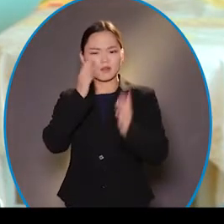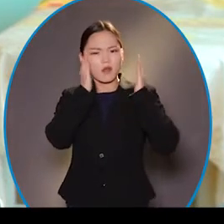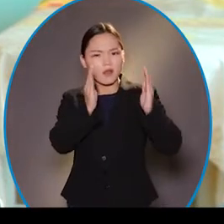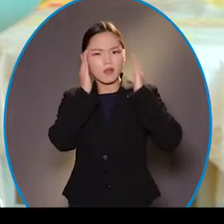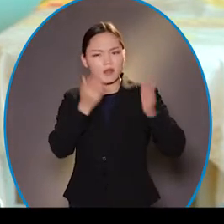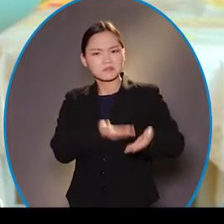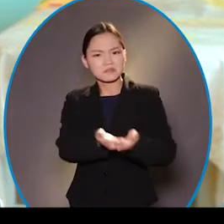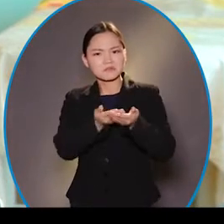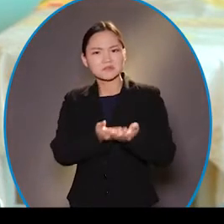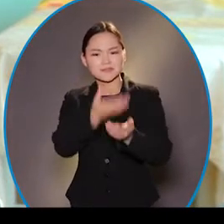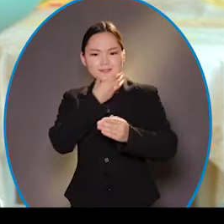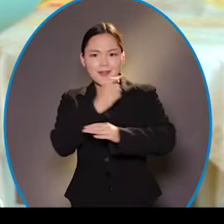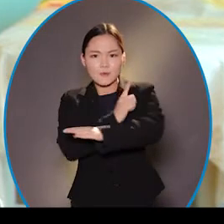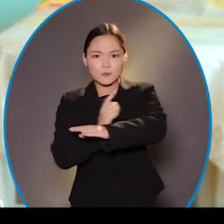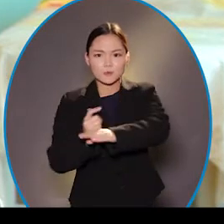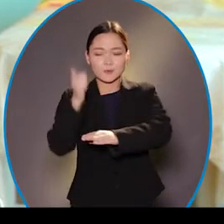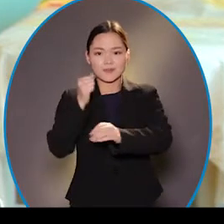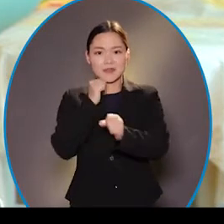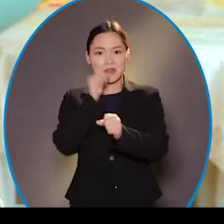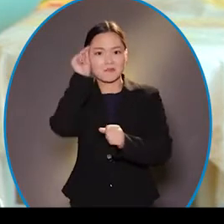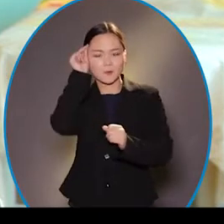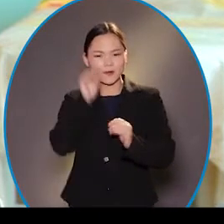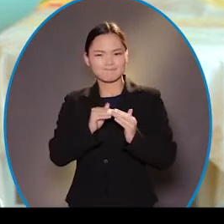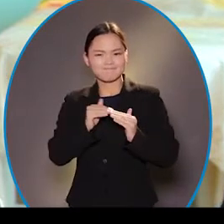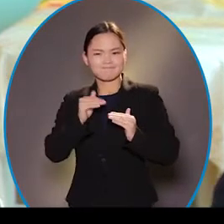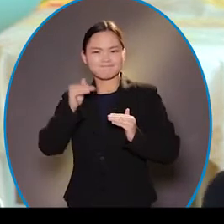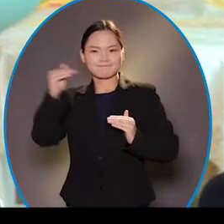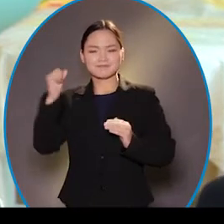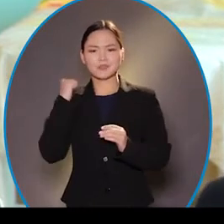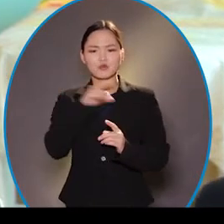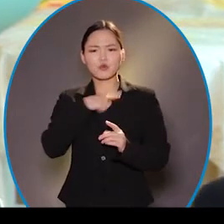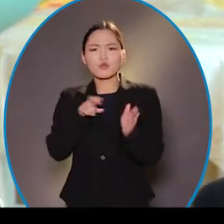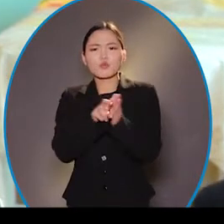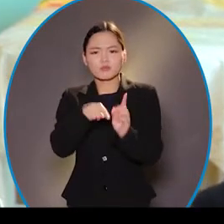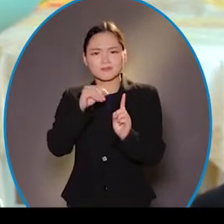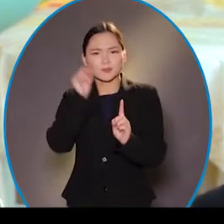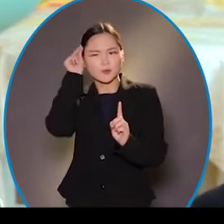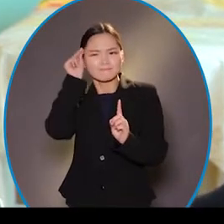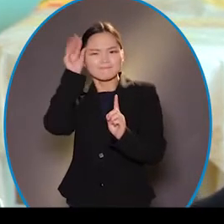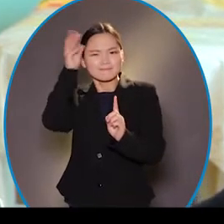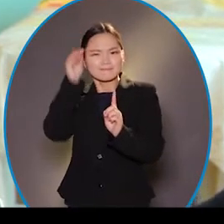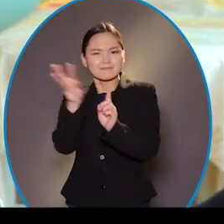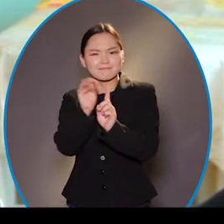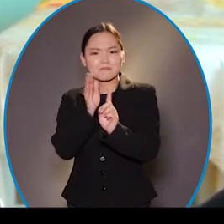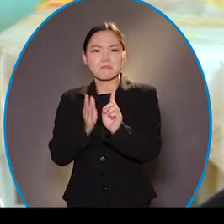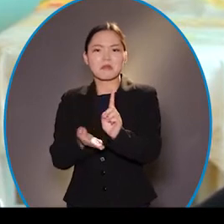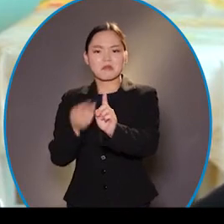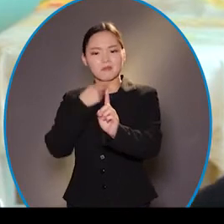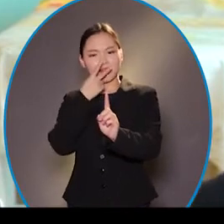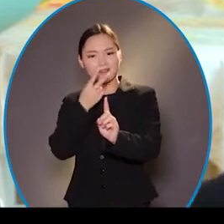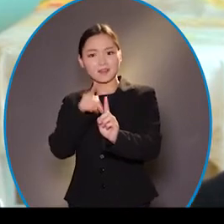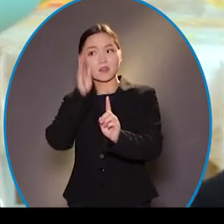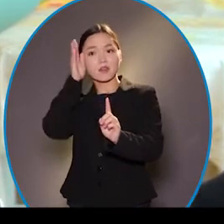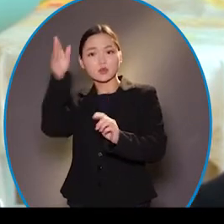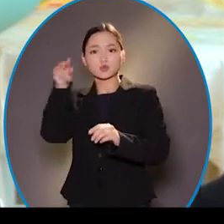одоо өр бүтээлтэй сурч хөгжиж чадж байгаа. Яг өөрийнхөө хэрэгмэл чадж байгаа гэж бодож байгаа. Тэгэл цаашдаа